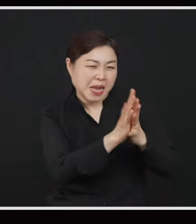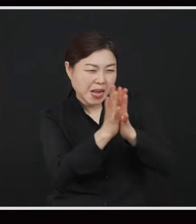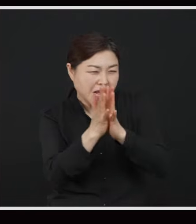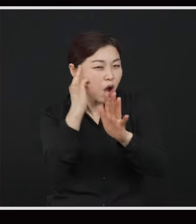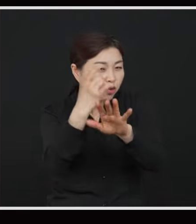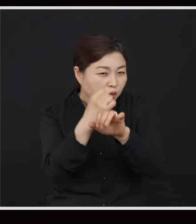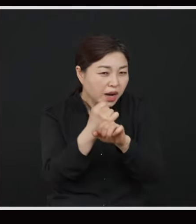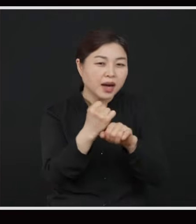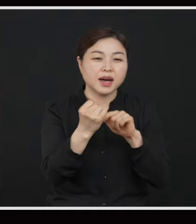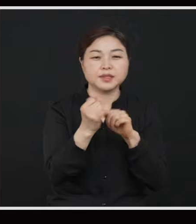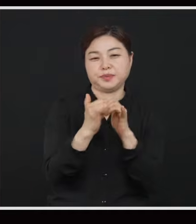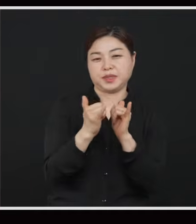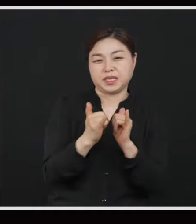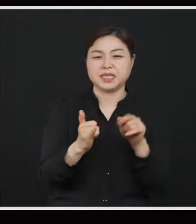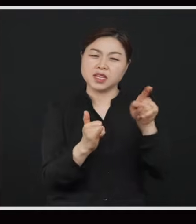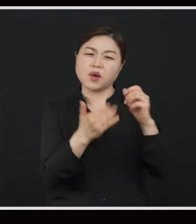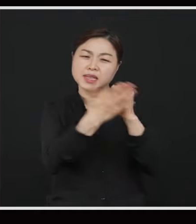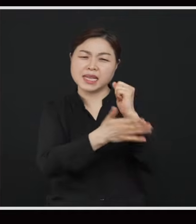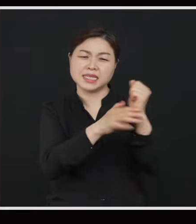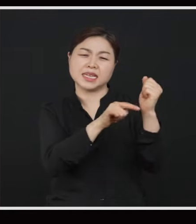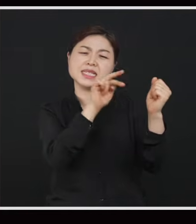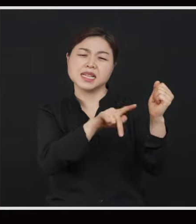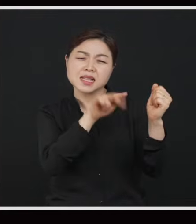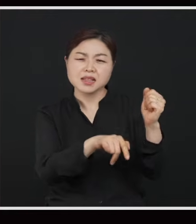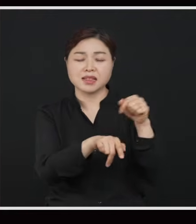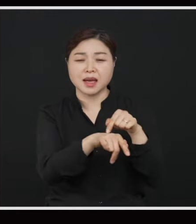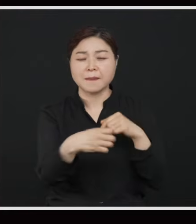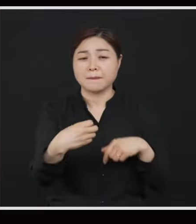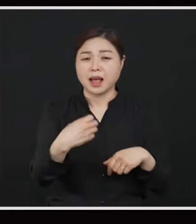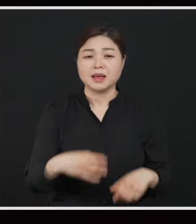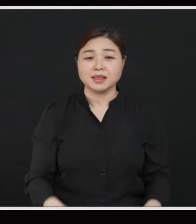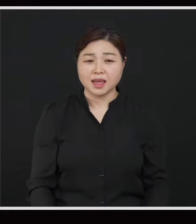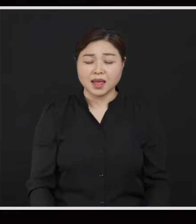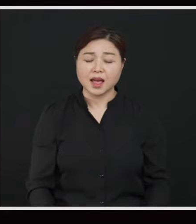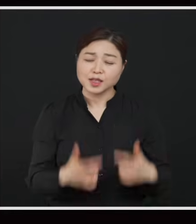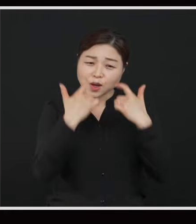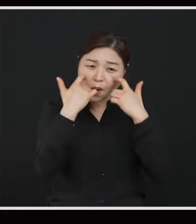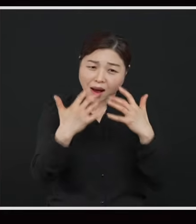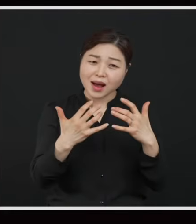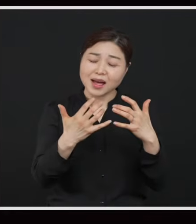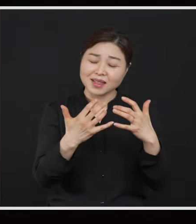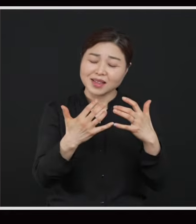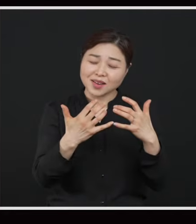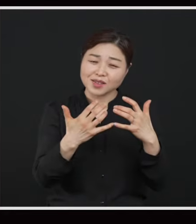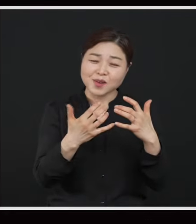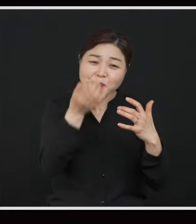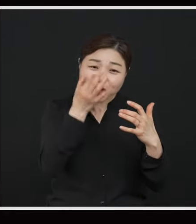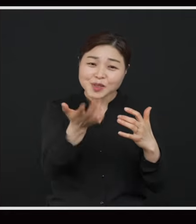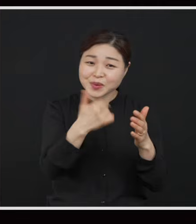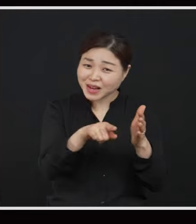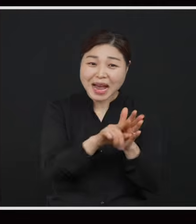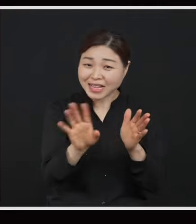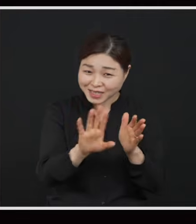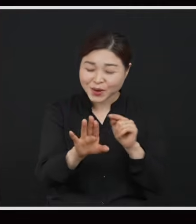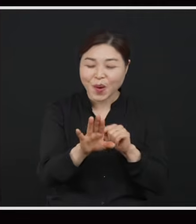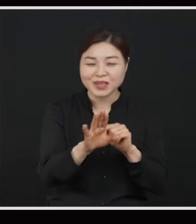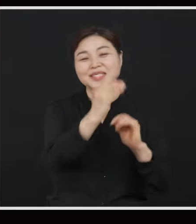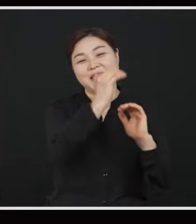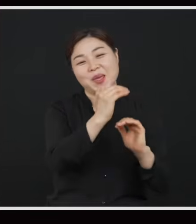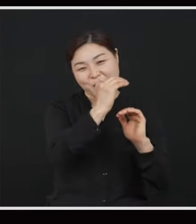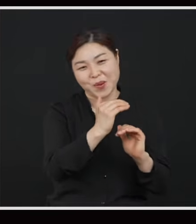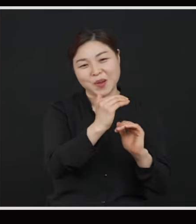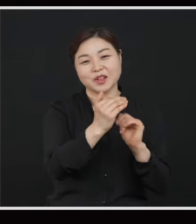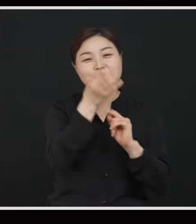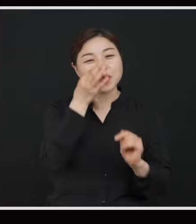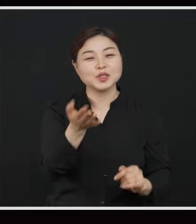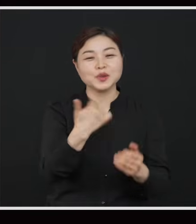이거 부정확한 사진이라고 자꾸 지적을 해주시는데 정확한 내용이 아니라 그냥 메시지 전달 차원에서 제가 이걸